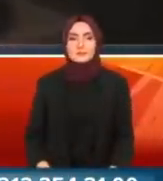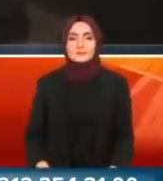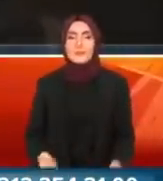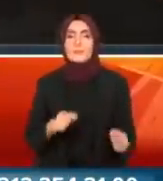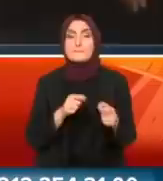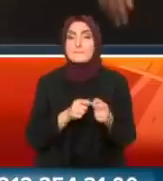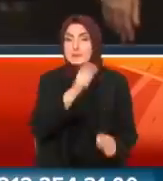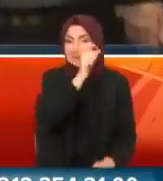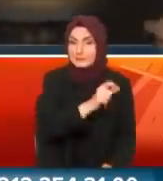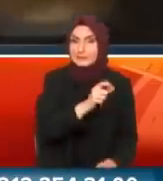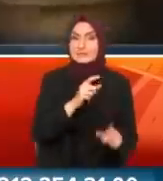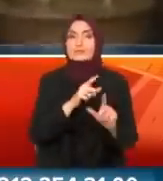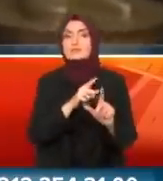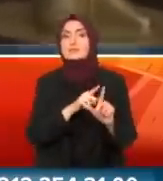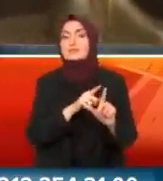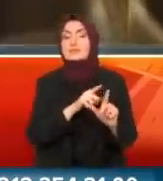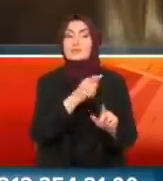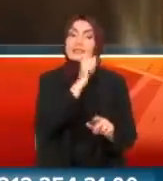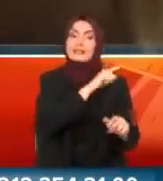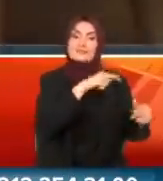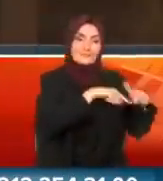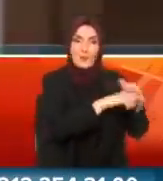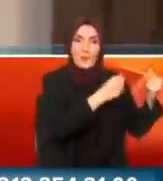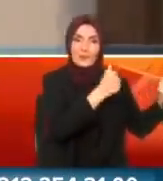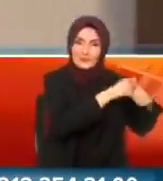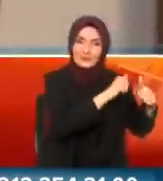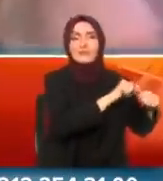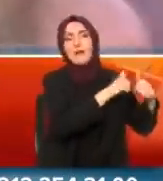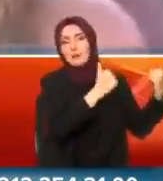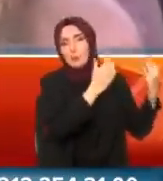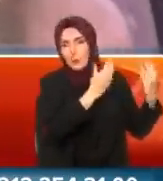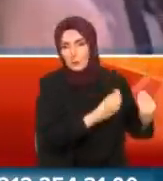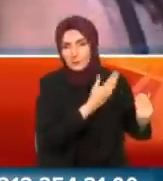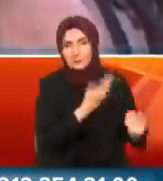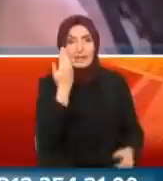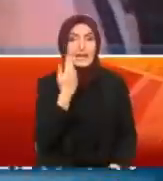Pitt ve Jolie de 2016 yılında ayrıldı. Hayranlarına göre Brad